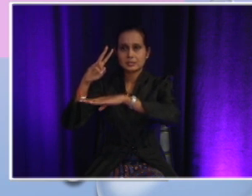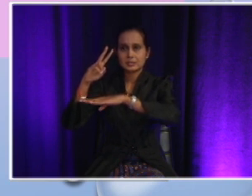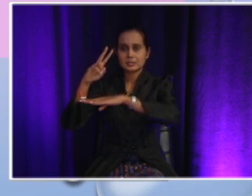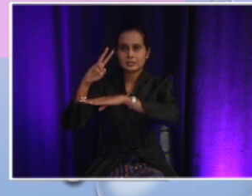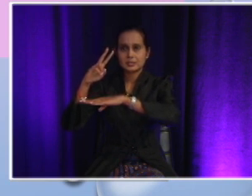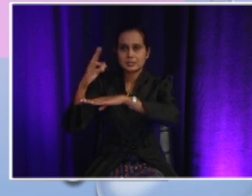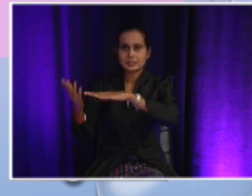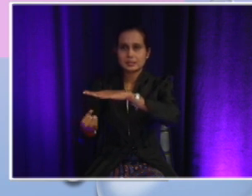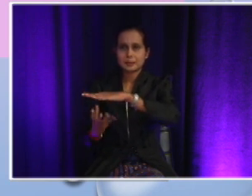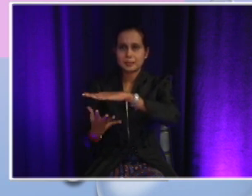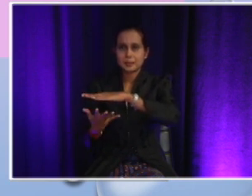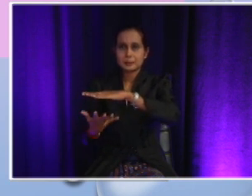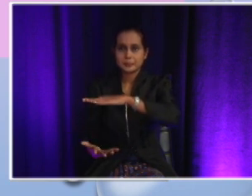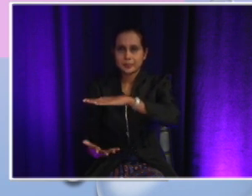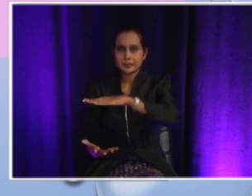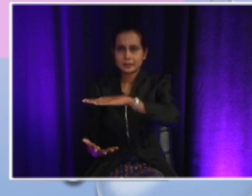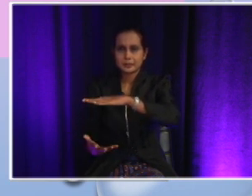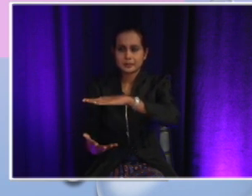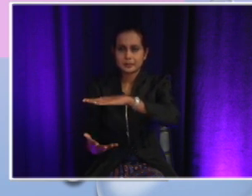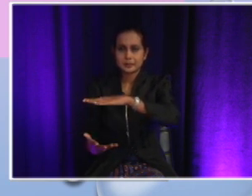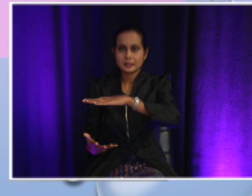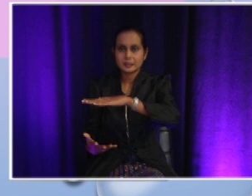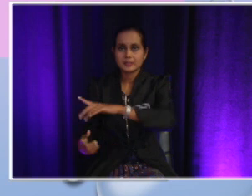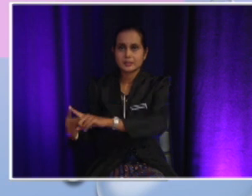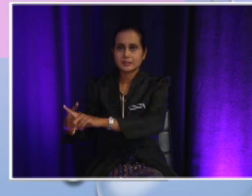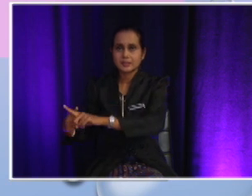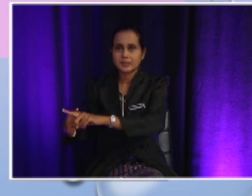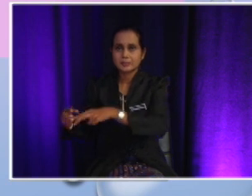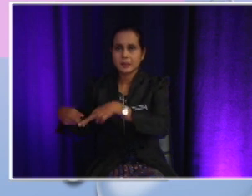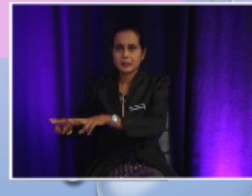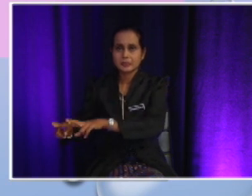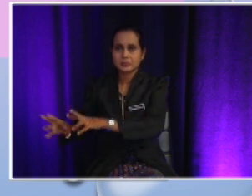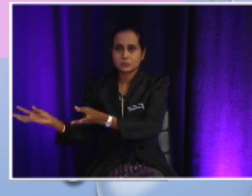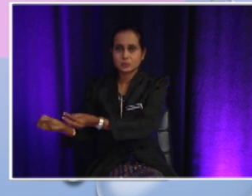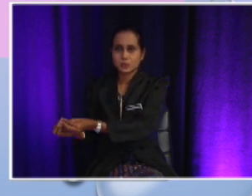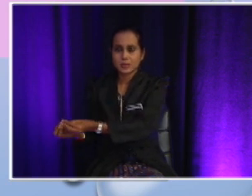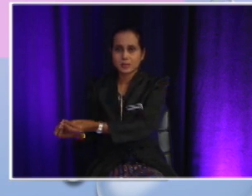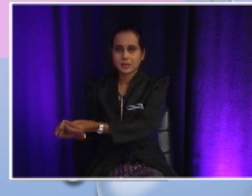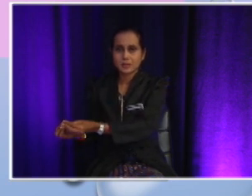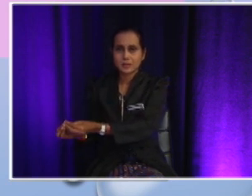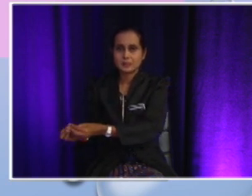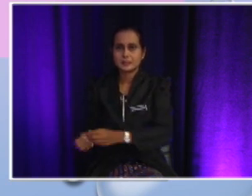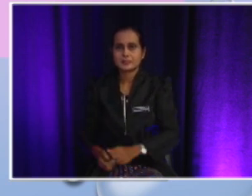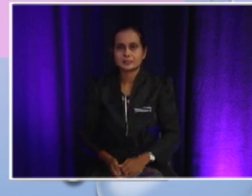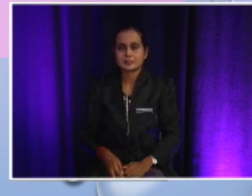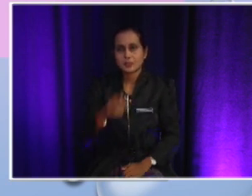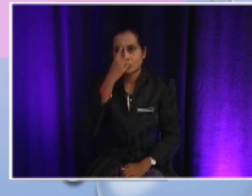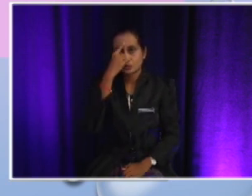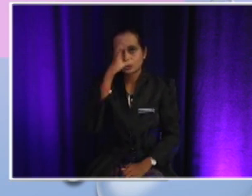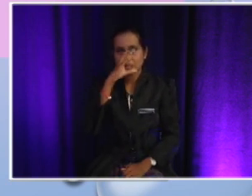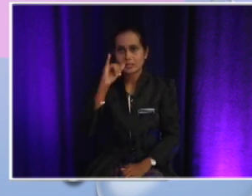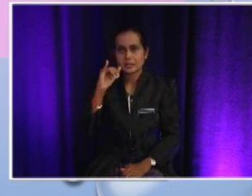ni, R1 dan R2, kita darab dengan arus jumlah. Ini adalah untuk mencari arus I1.